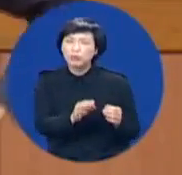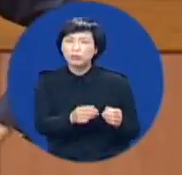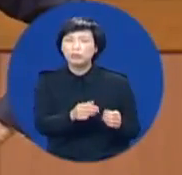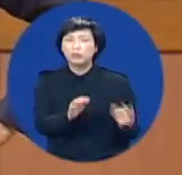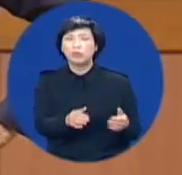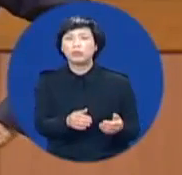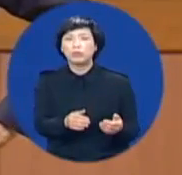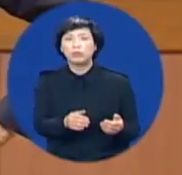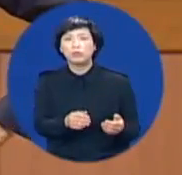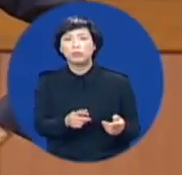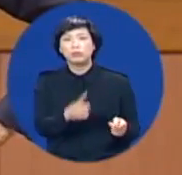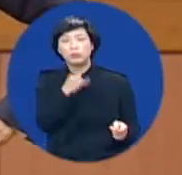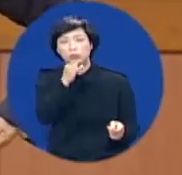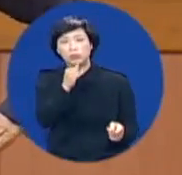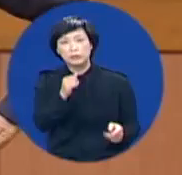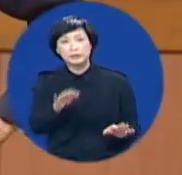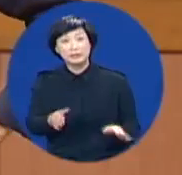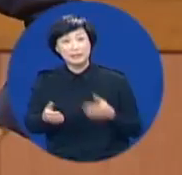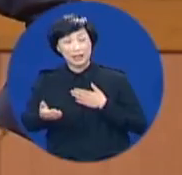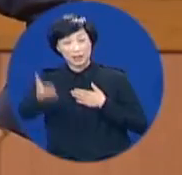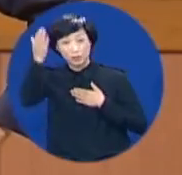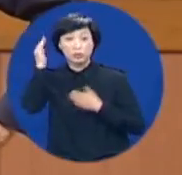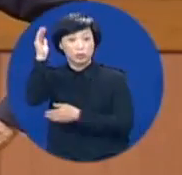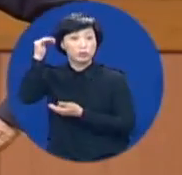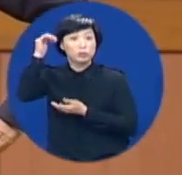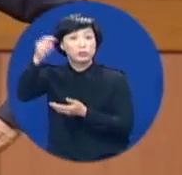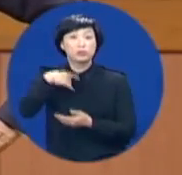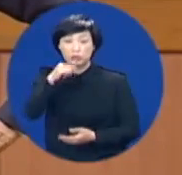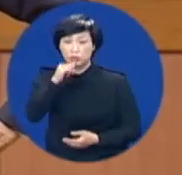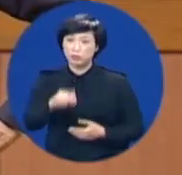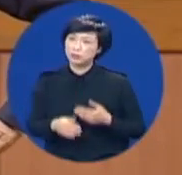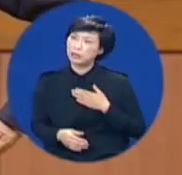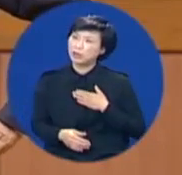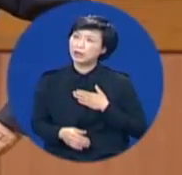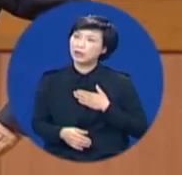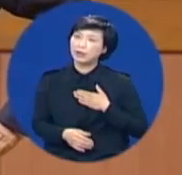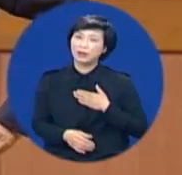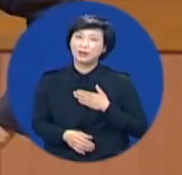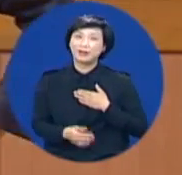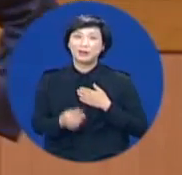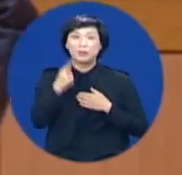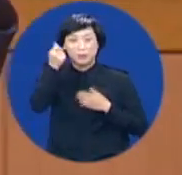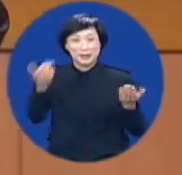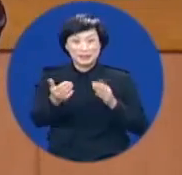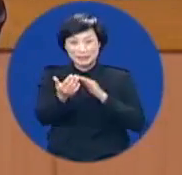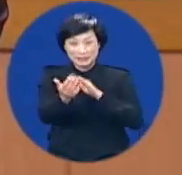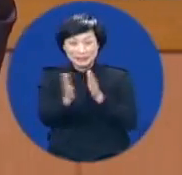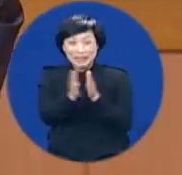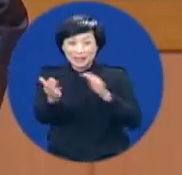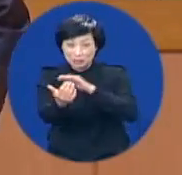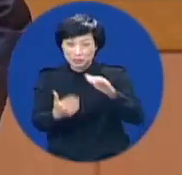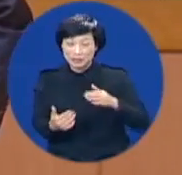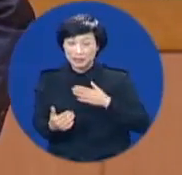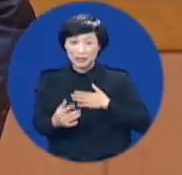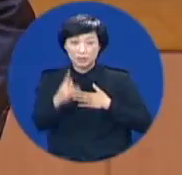있어요. 제가 어머니 아버지를 모시고 살 때예요. 목회 안 할